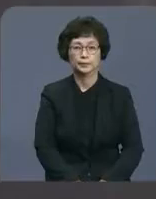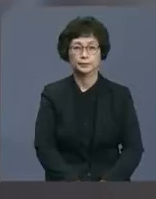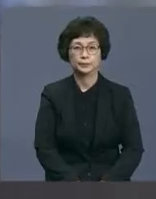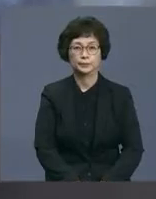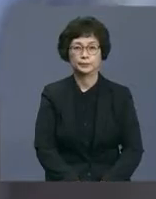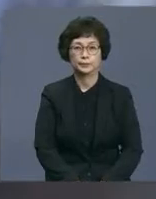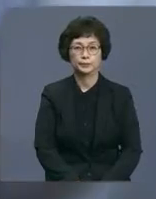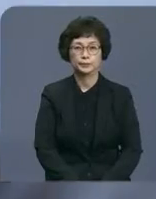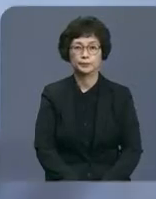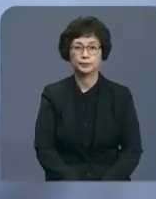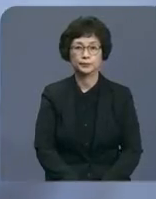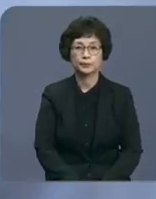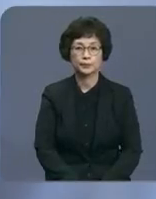입니다